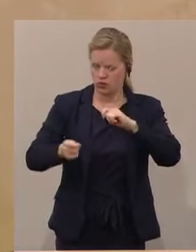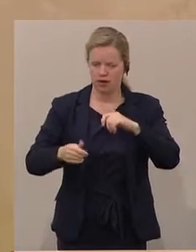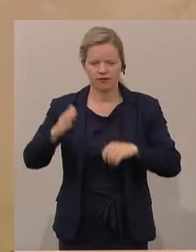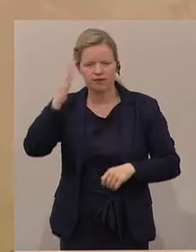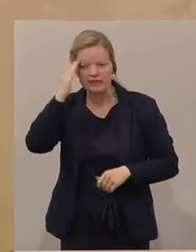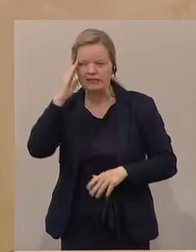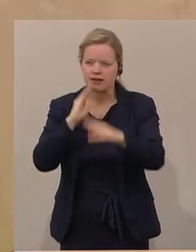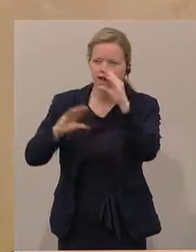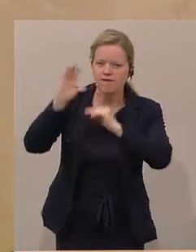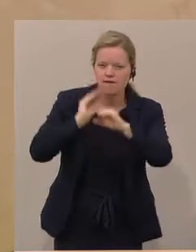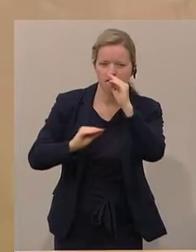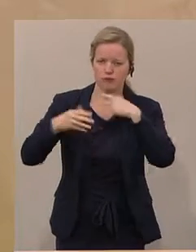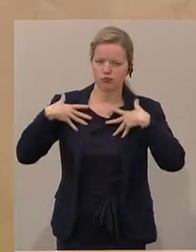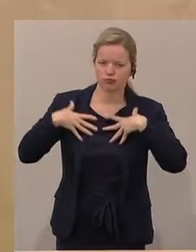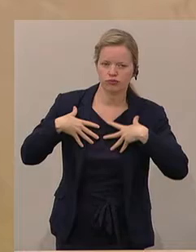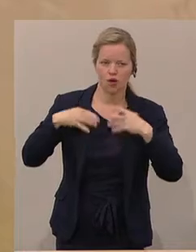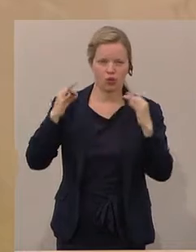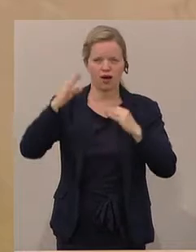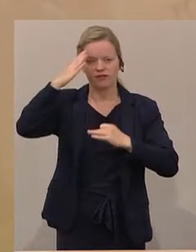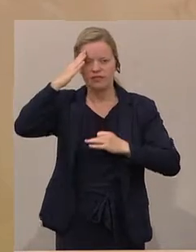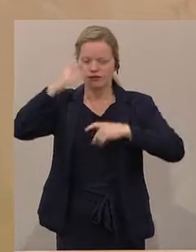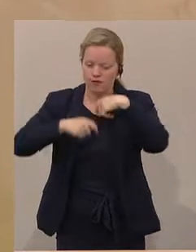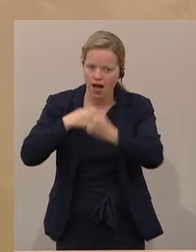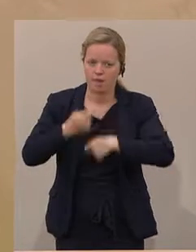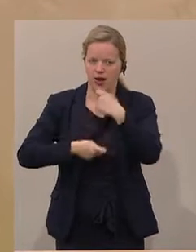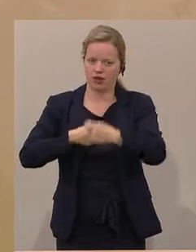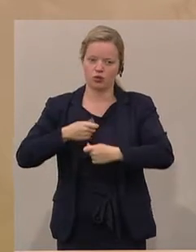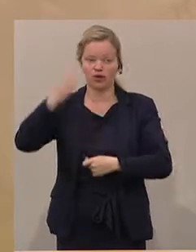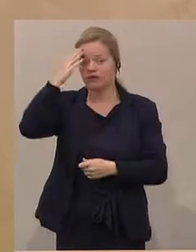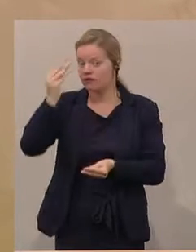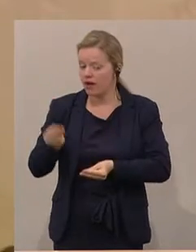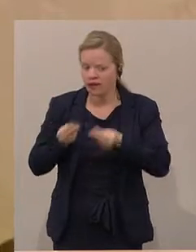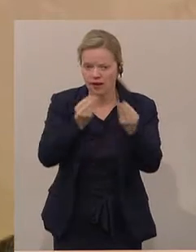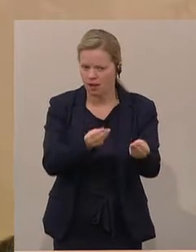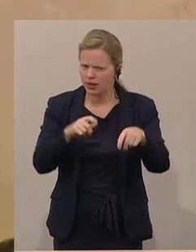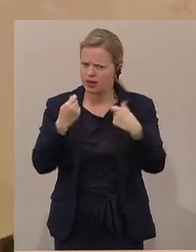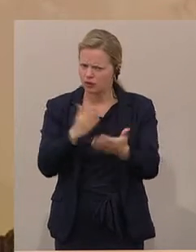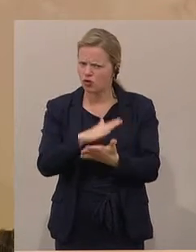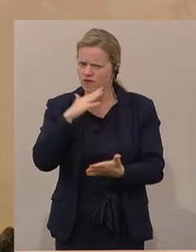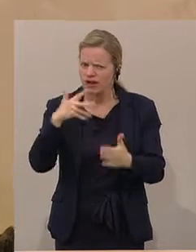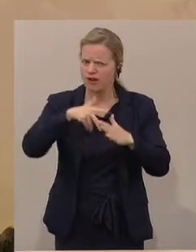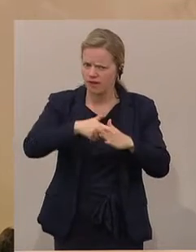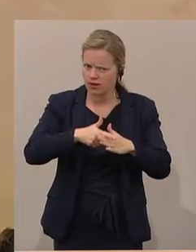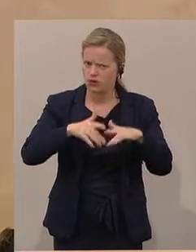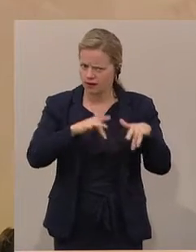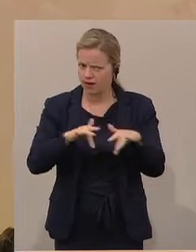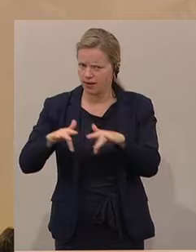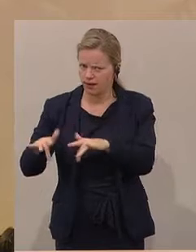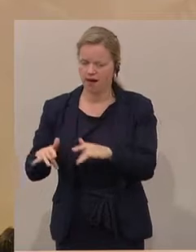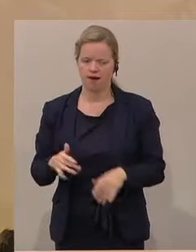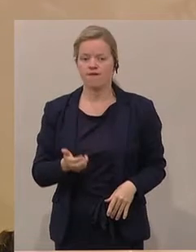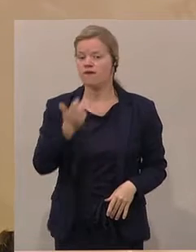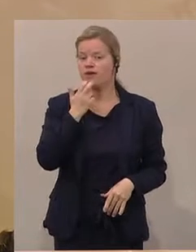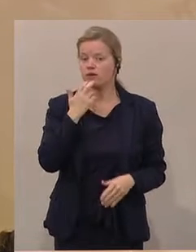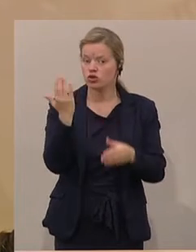um Wissensverarbeitung, Wissensweitergabe gibt, und da gibt es also auch, bereits bestehende Tools, ja, wo wir einen Art